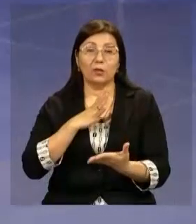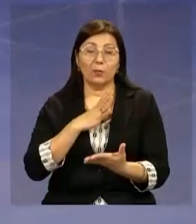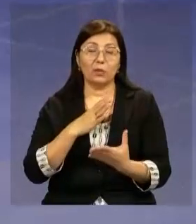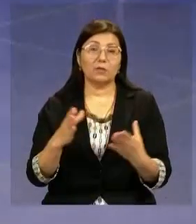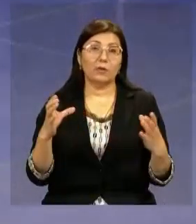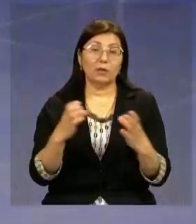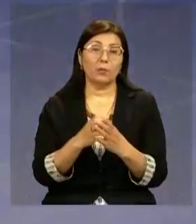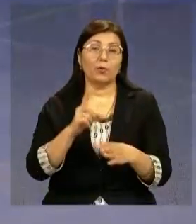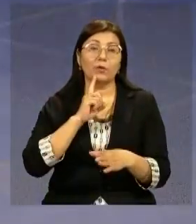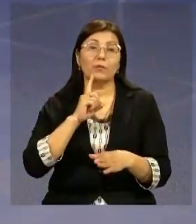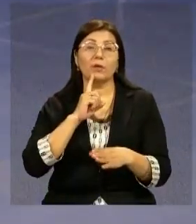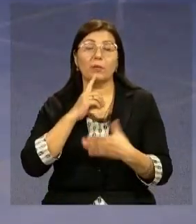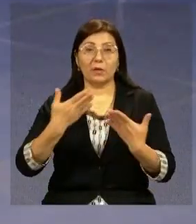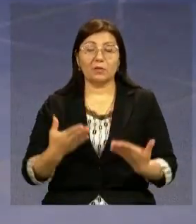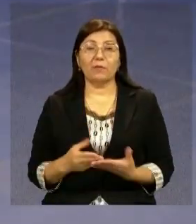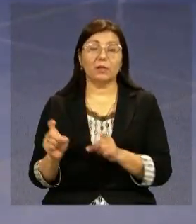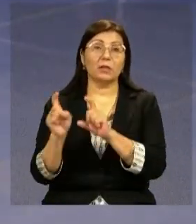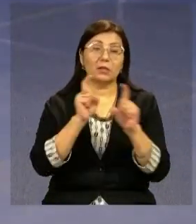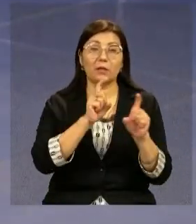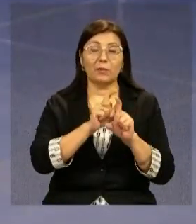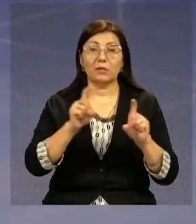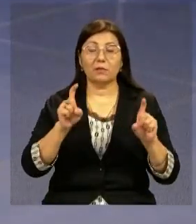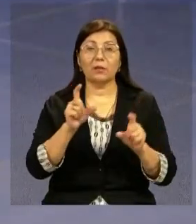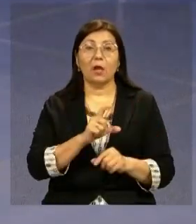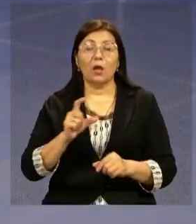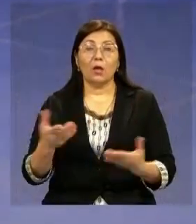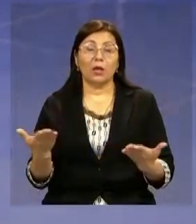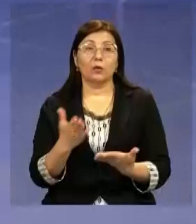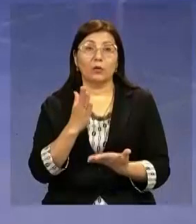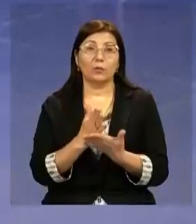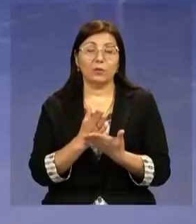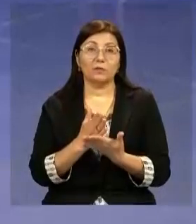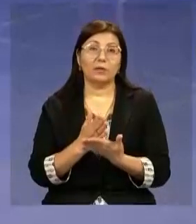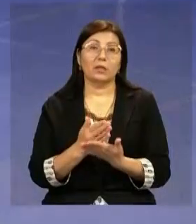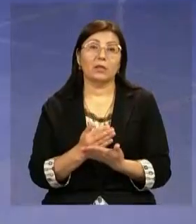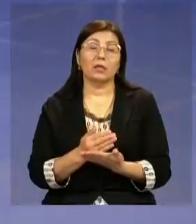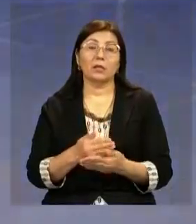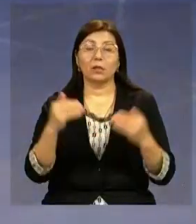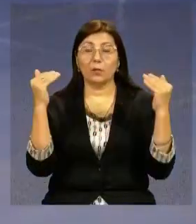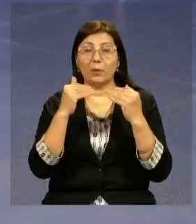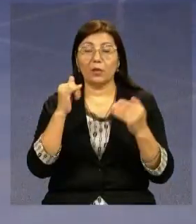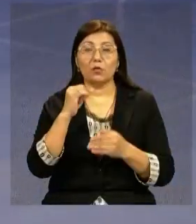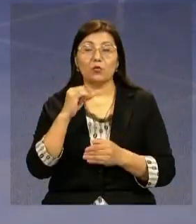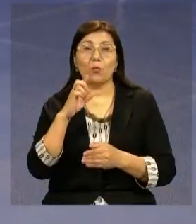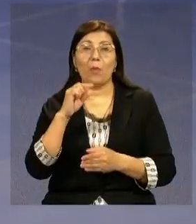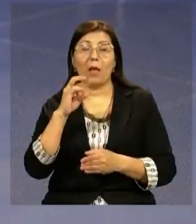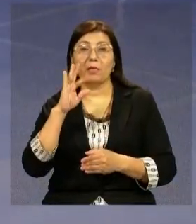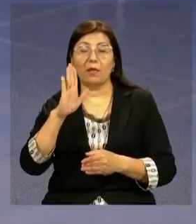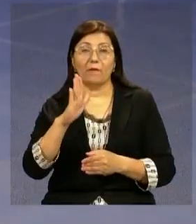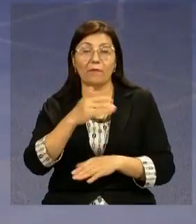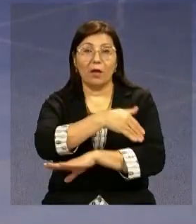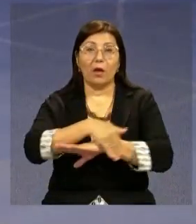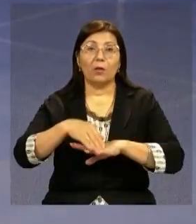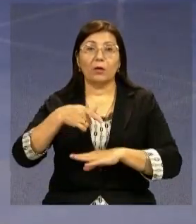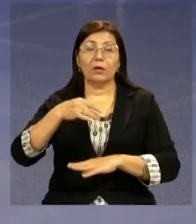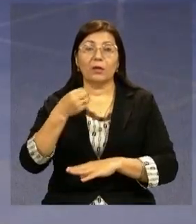пункт временного размещения эвакуированных граждан, который действует в учебном корпусе университета имени Жубанова по улице